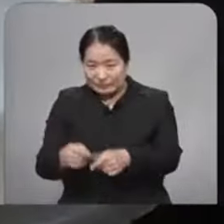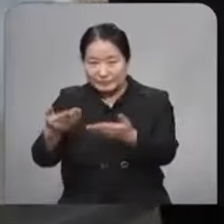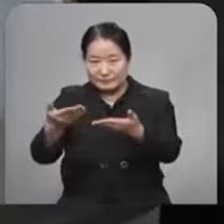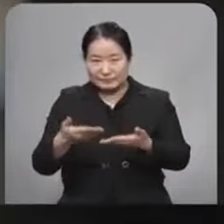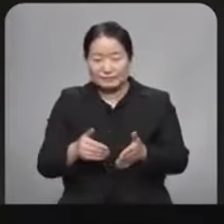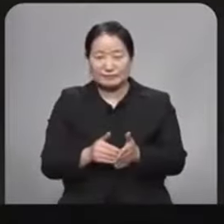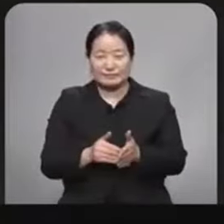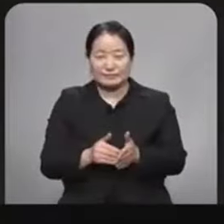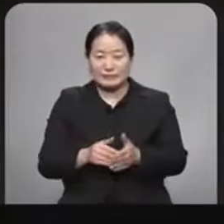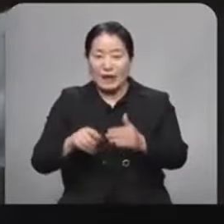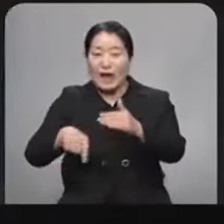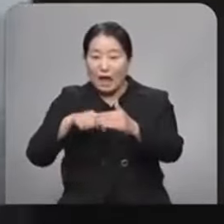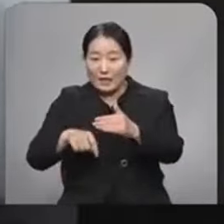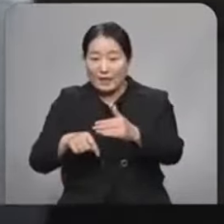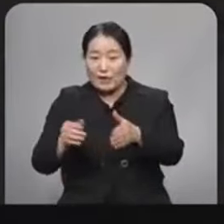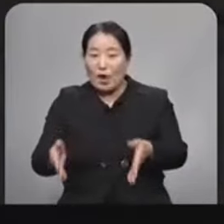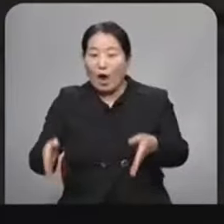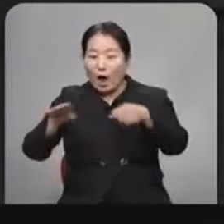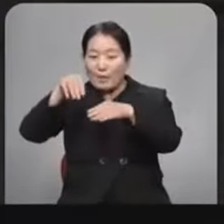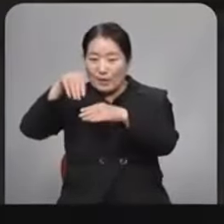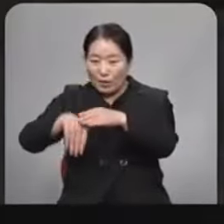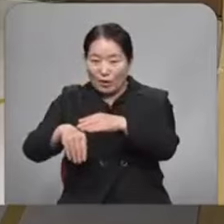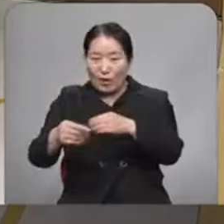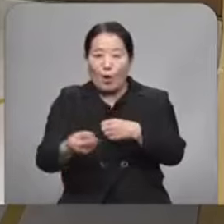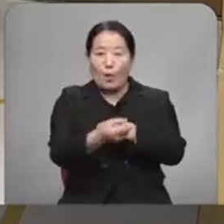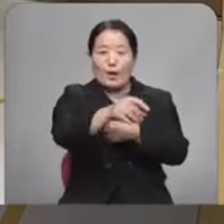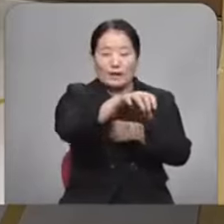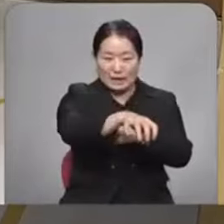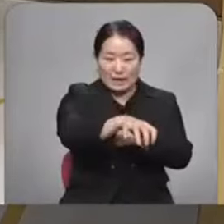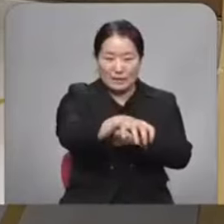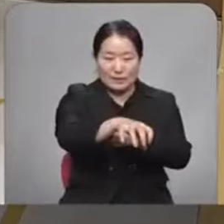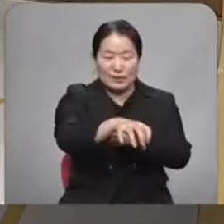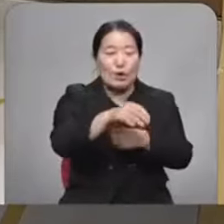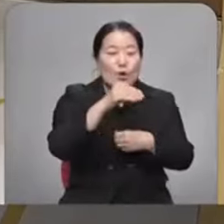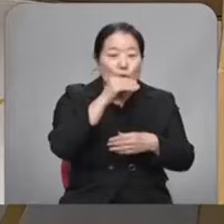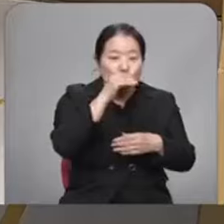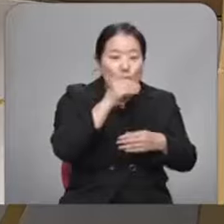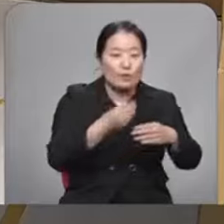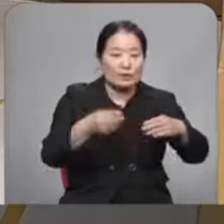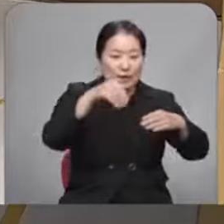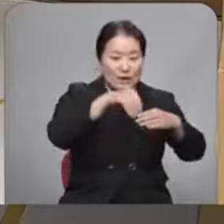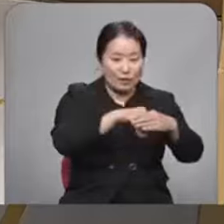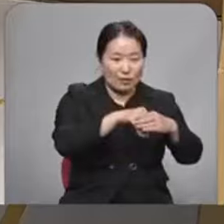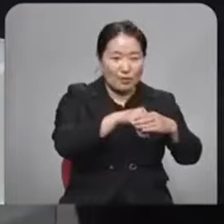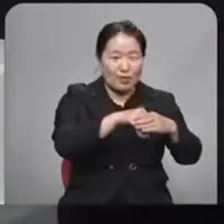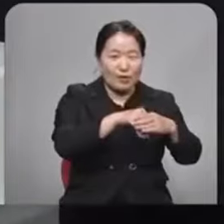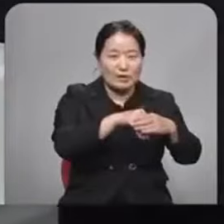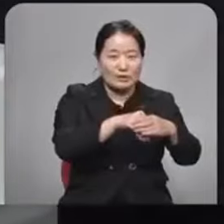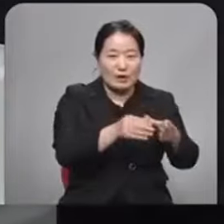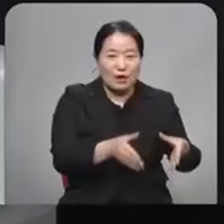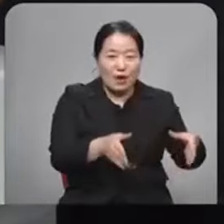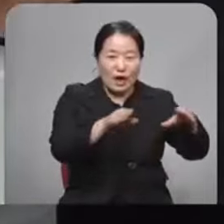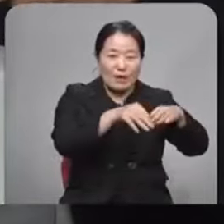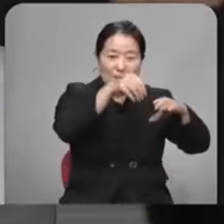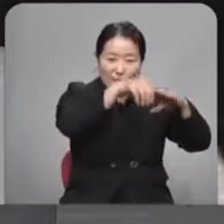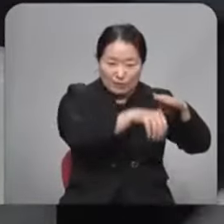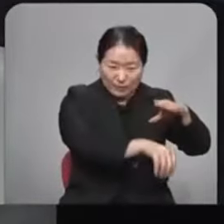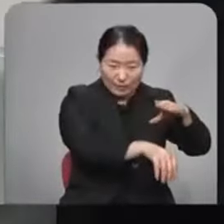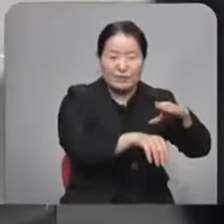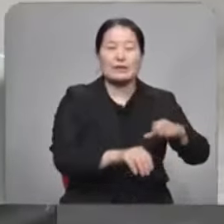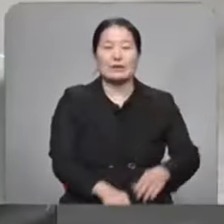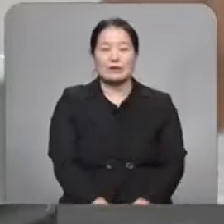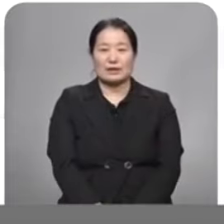관내 유권자는 바로 투표함에 관외 유권자는 배부받은 회용 봉투 안에 투표지를 넣어 투표함에 넣으면